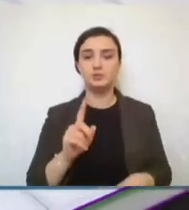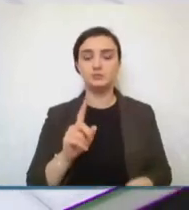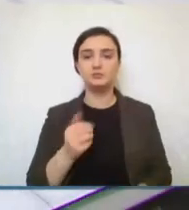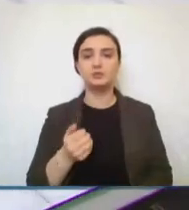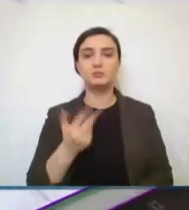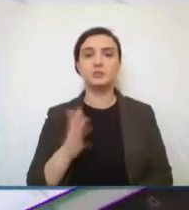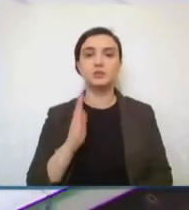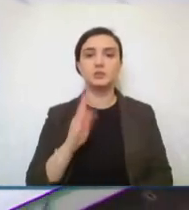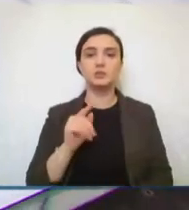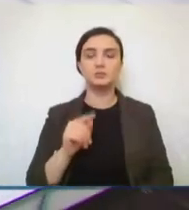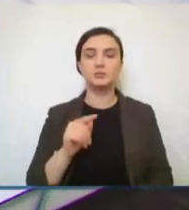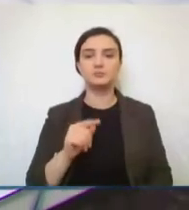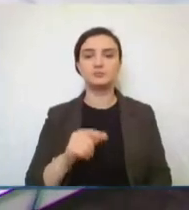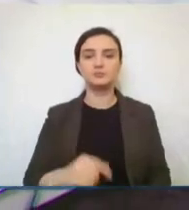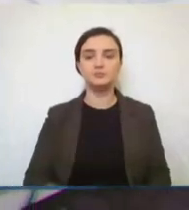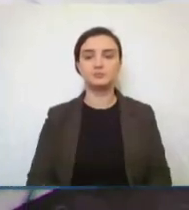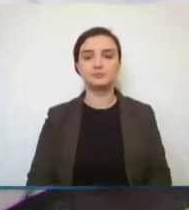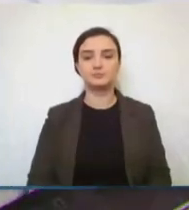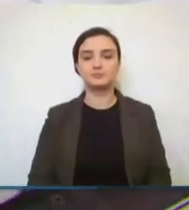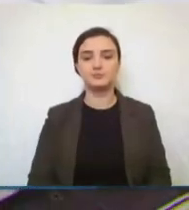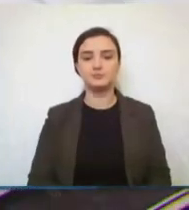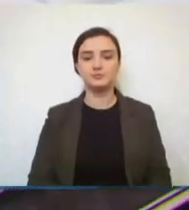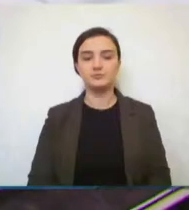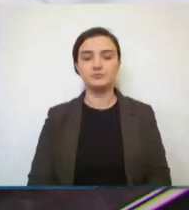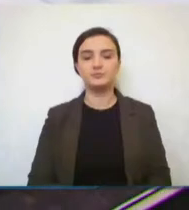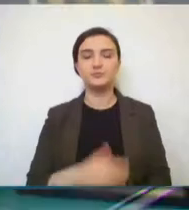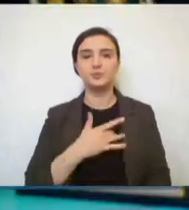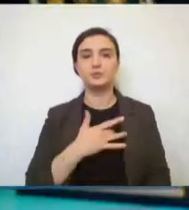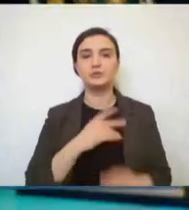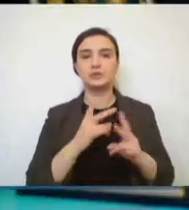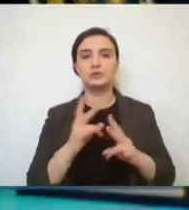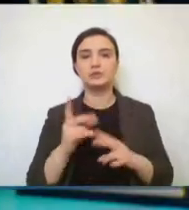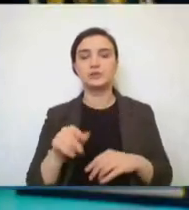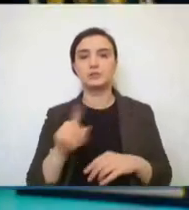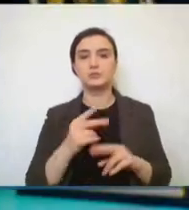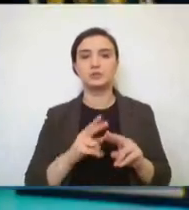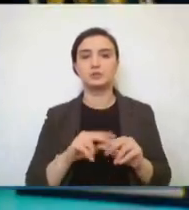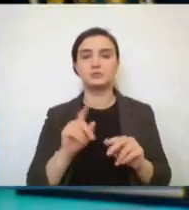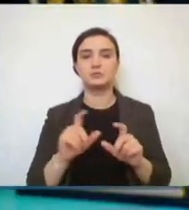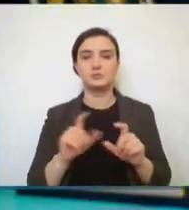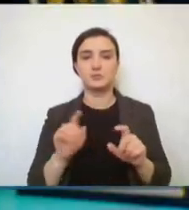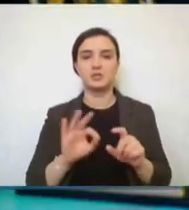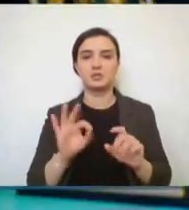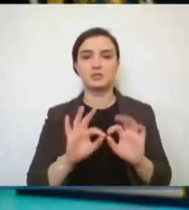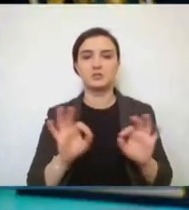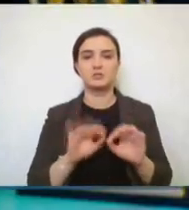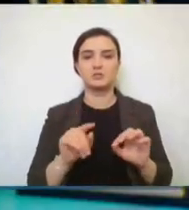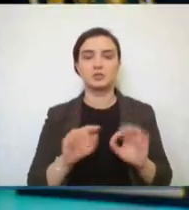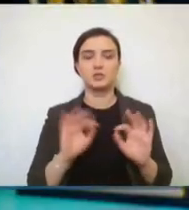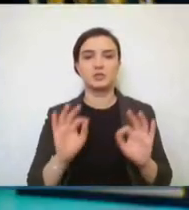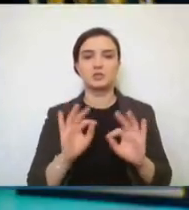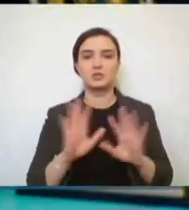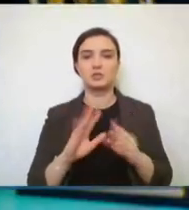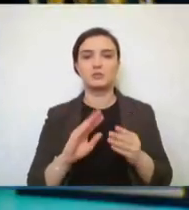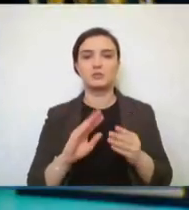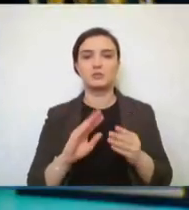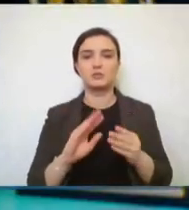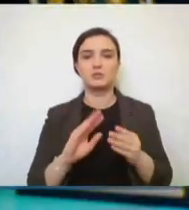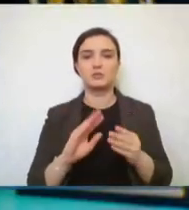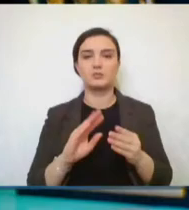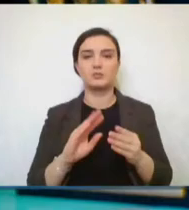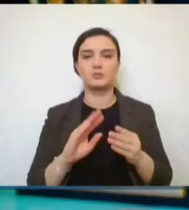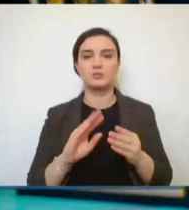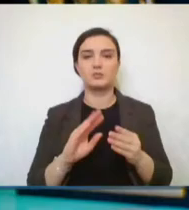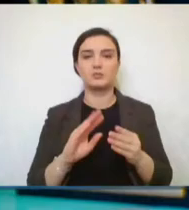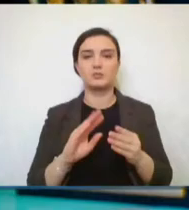ეს მანიფესტირებული და რამდენად გამოიწვევს გულის დაზიანებას, აი მაგაზია საუბარი. არანაირი პრობლემა არ არის და ჩვენს მოსახლეობას არ